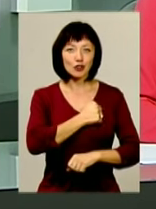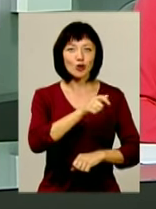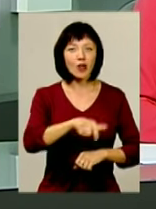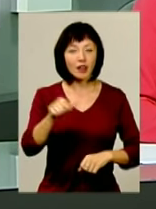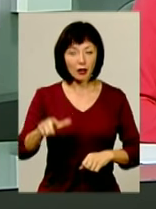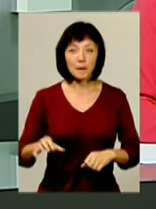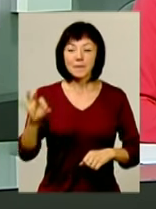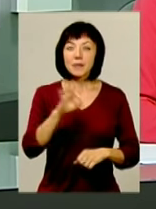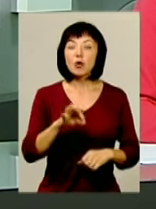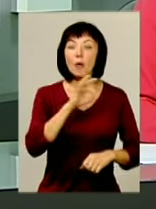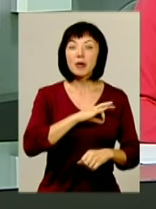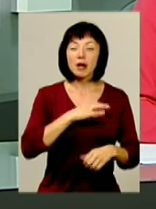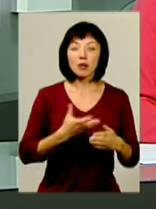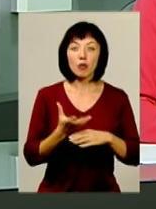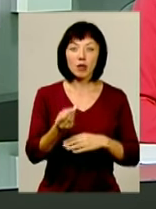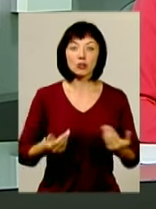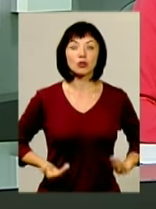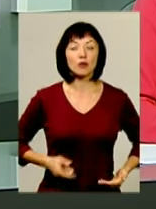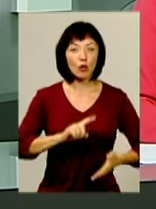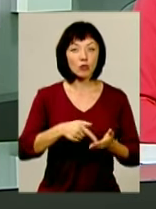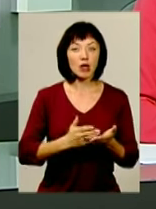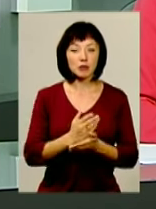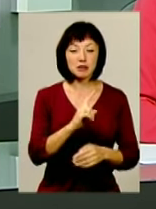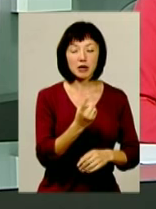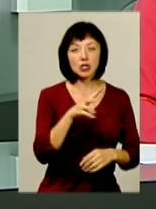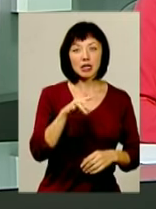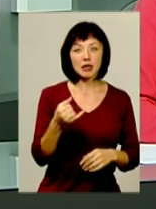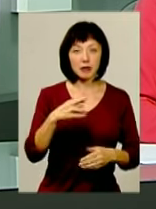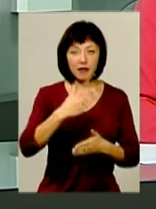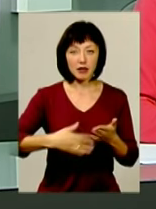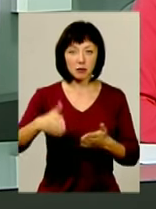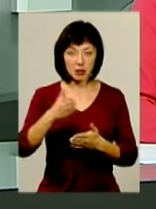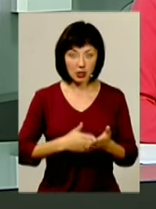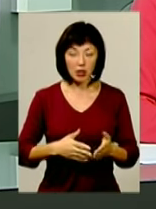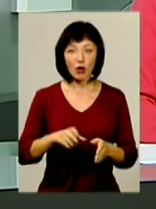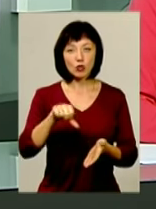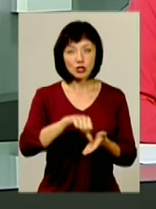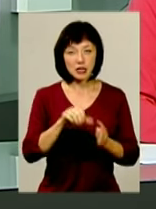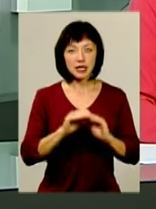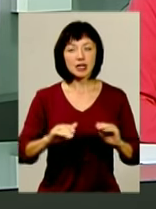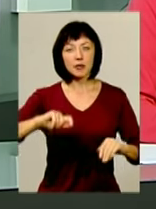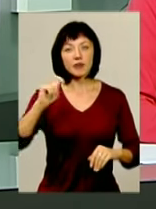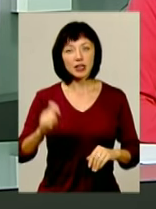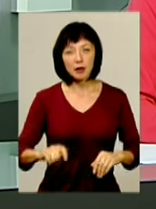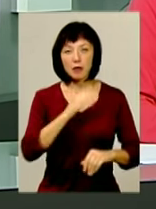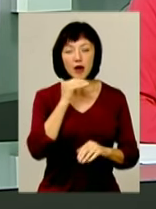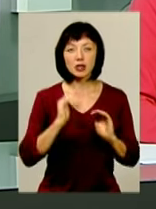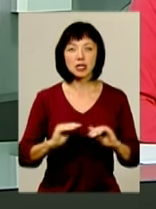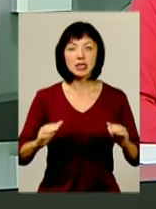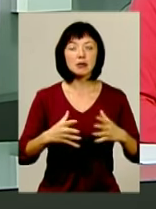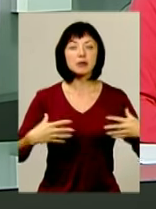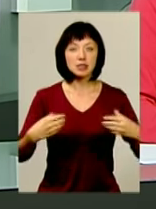Про пільги на оплату житлово-комунальних послуг із 1 липня їх відмінили, зокрема, учасникам і дітям війни та багатодітним